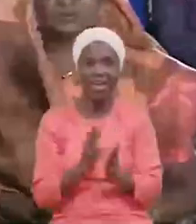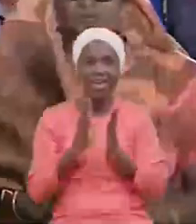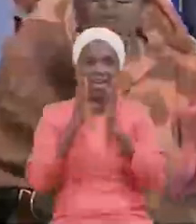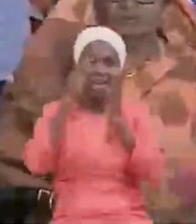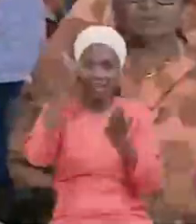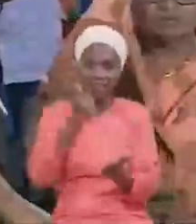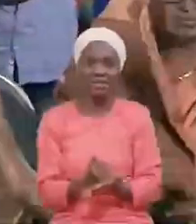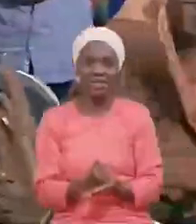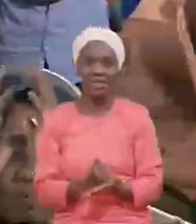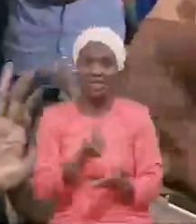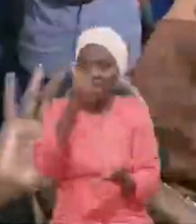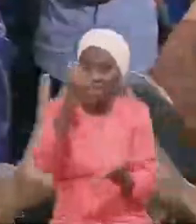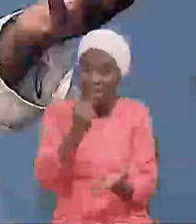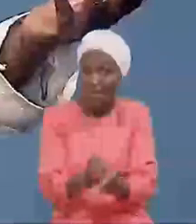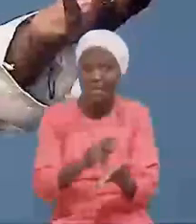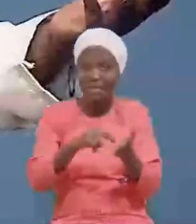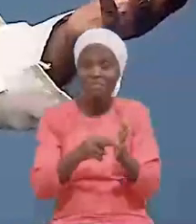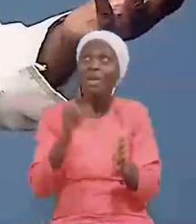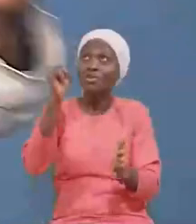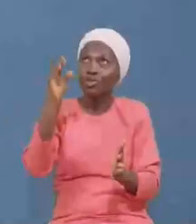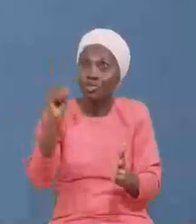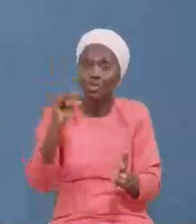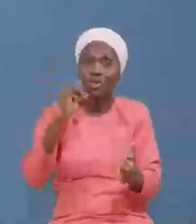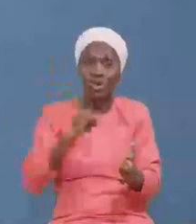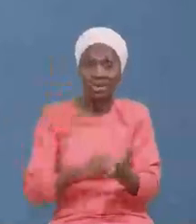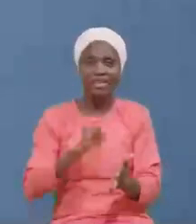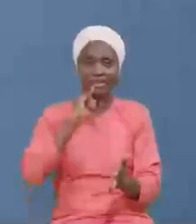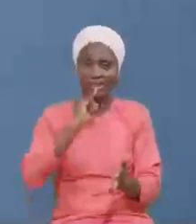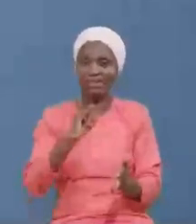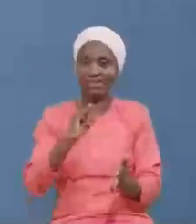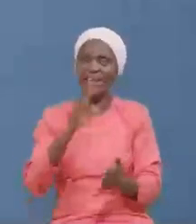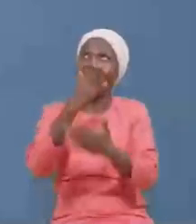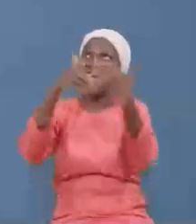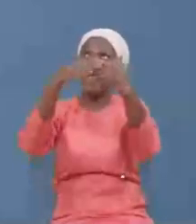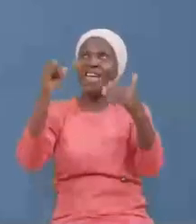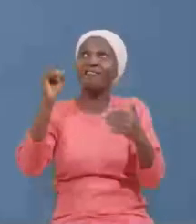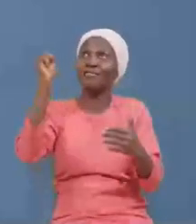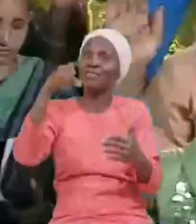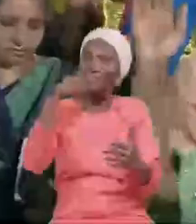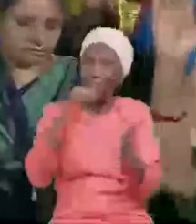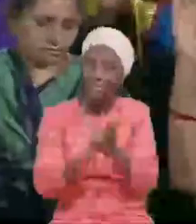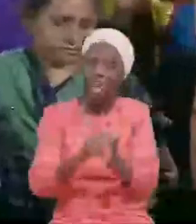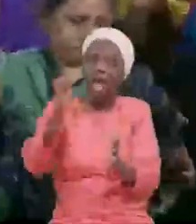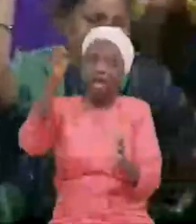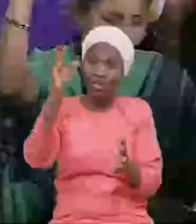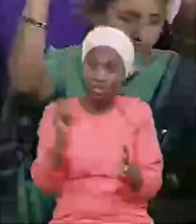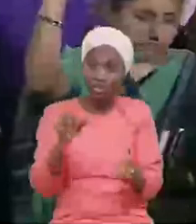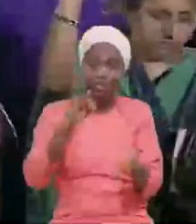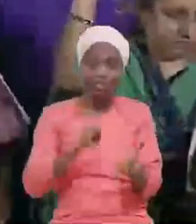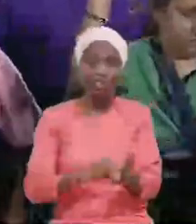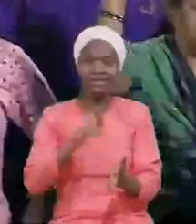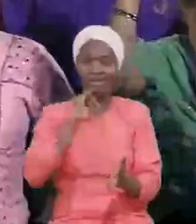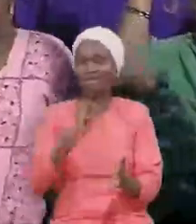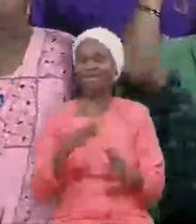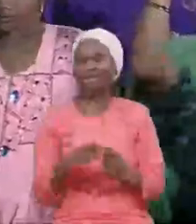Amen veut dire ainsi soit-il. Le ciel dit, ainsi soit-il, que je prie pour